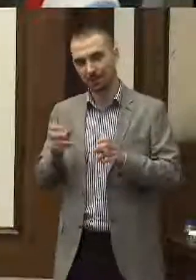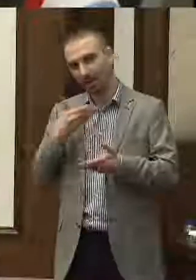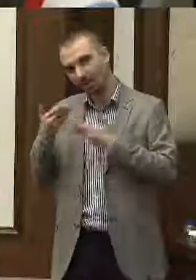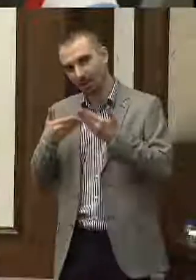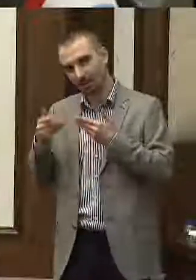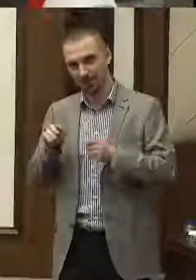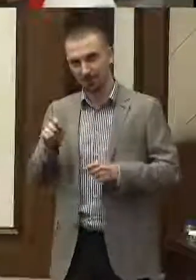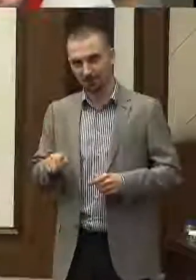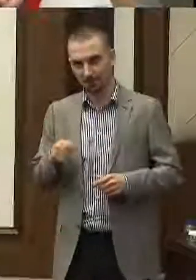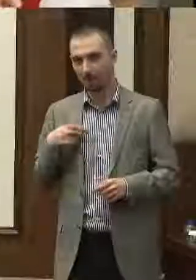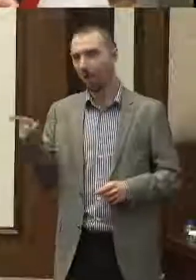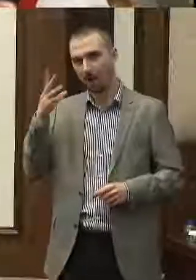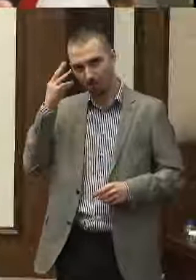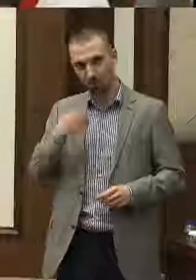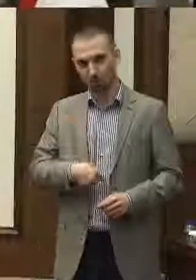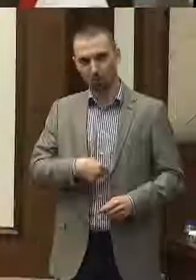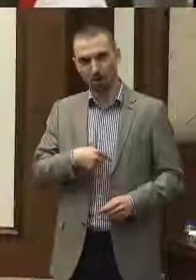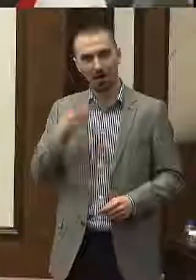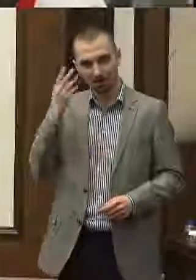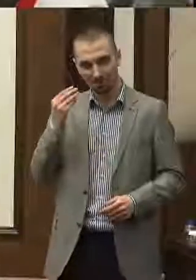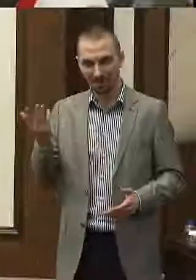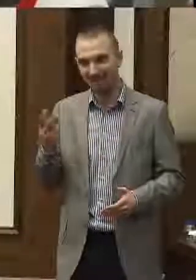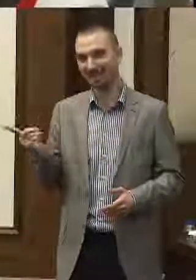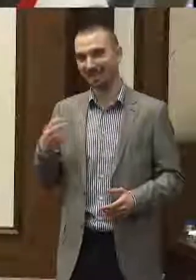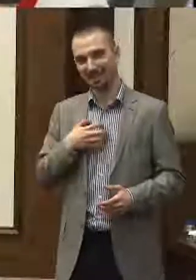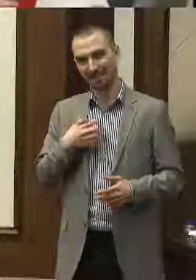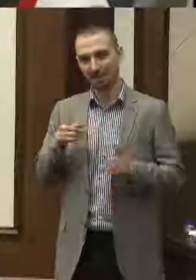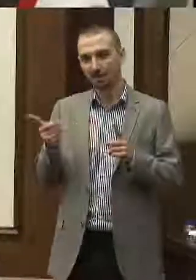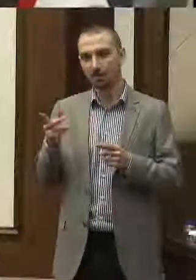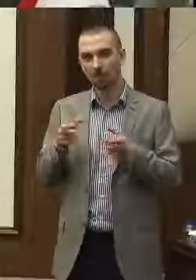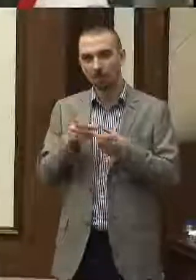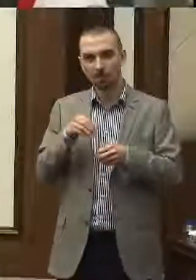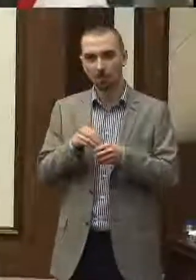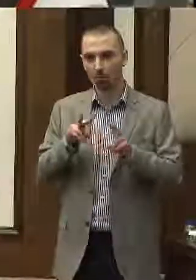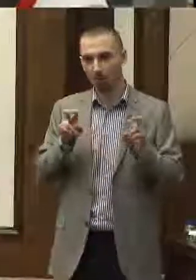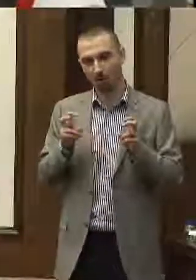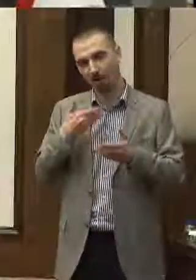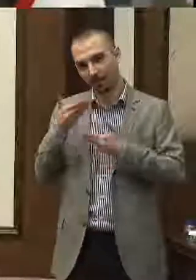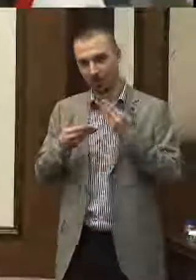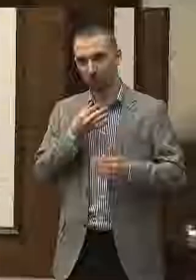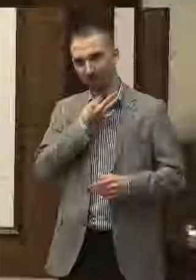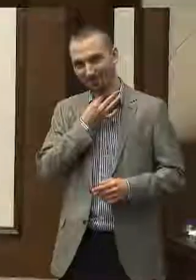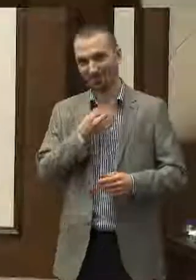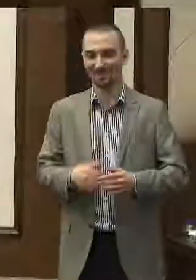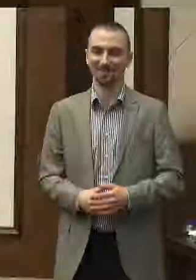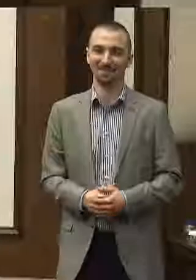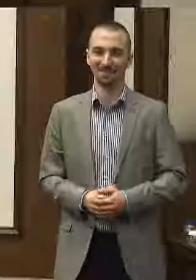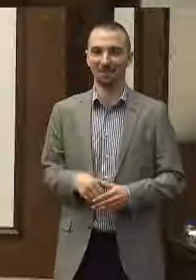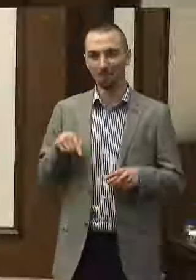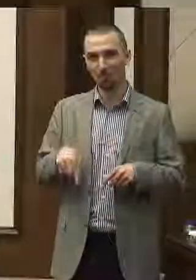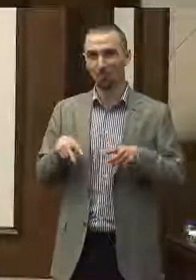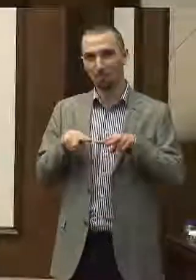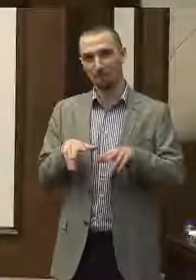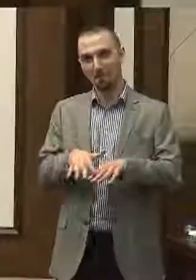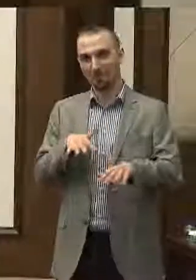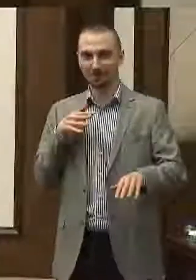anlatacaksınız. Sizin duygularınızı anlıyorum ama onu başka yerde anlatırsınız. İşte ama şimdi yapmadan siz, geçemedim. Siz, o yüzden yapmadan geçeceksiniz. Burası meclis.